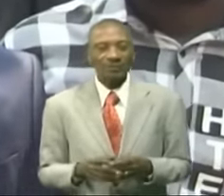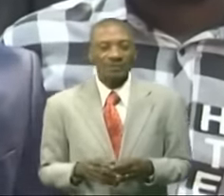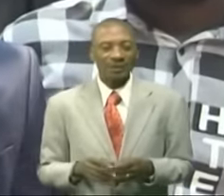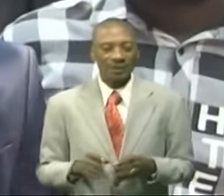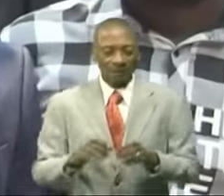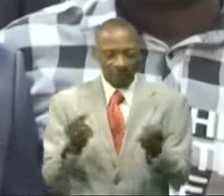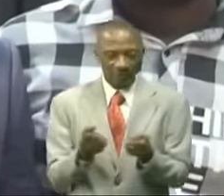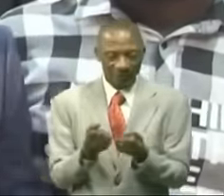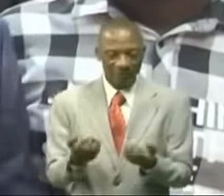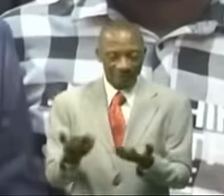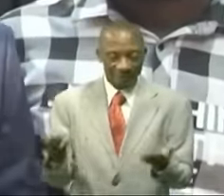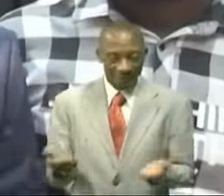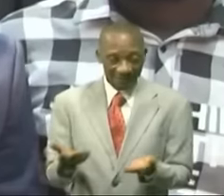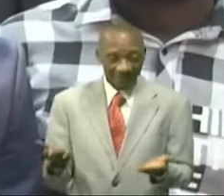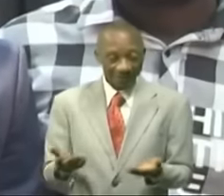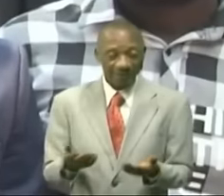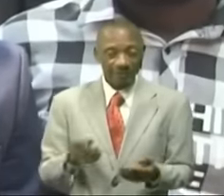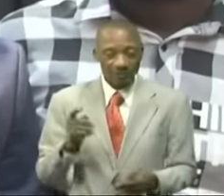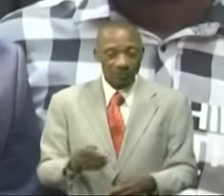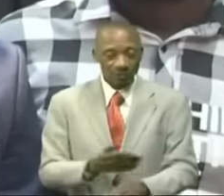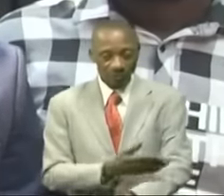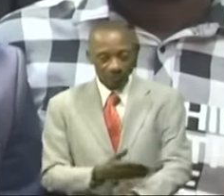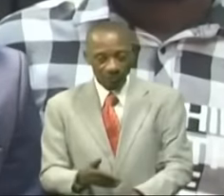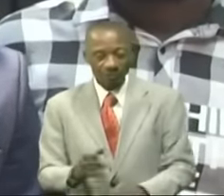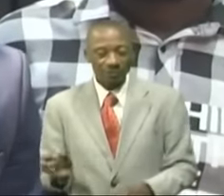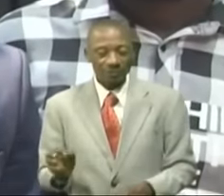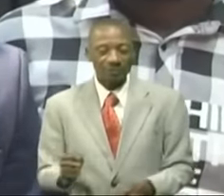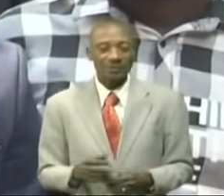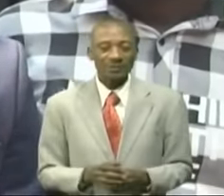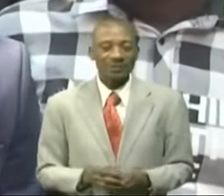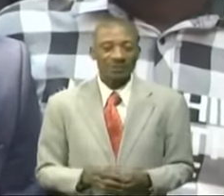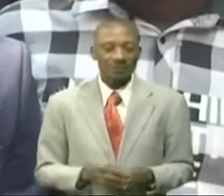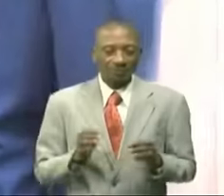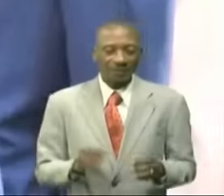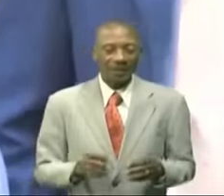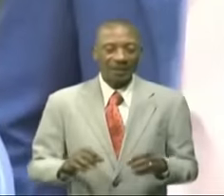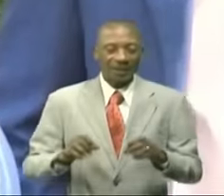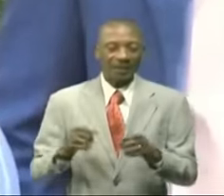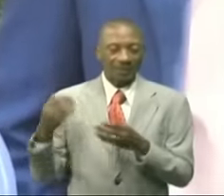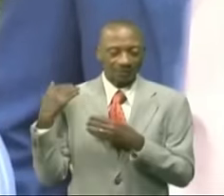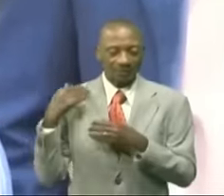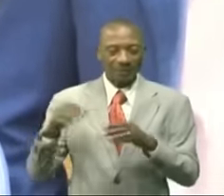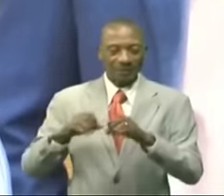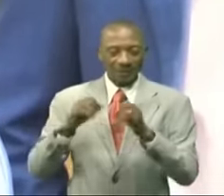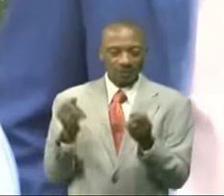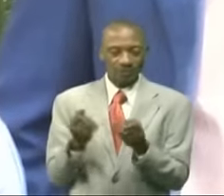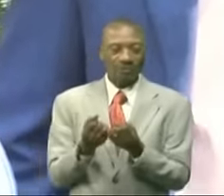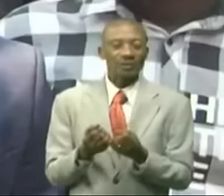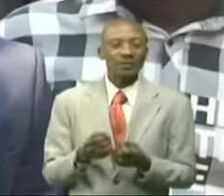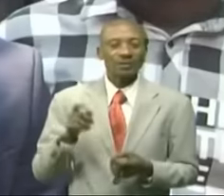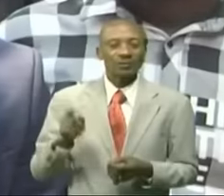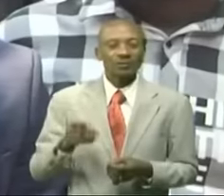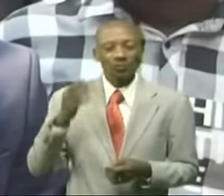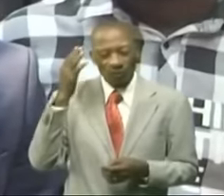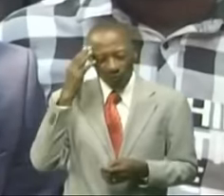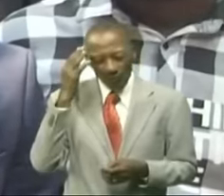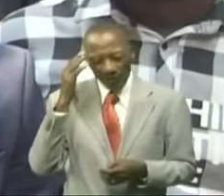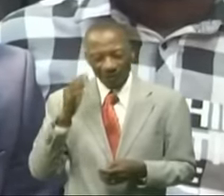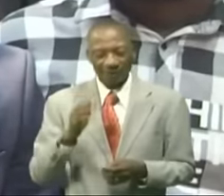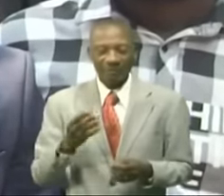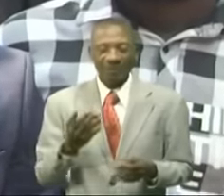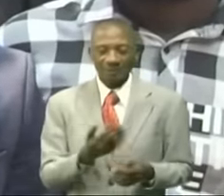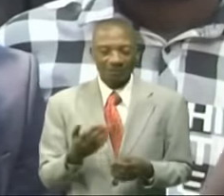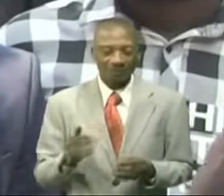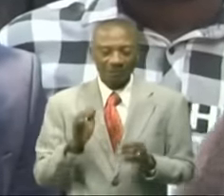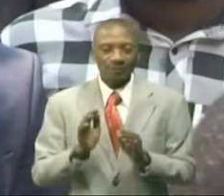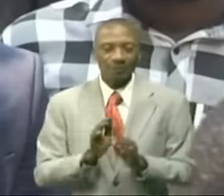existe, mais l'employeur, enfin la société, n'a jamais fait la classification des emplois. Ça, c'est une entorse déjà.